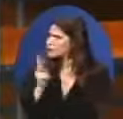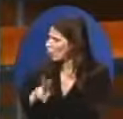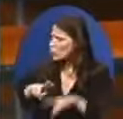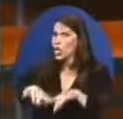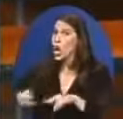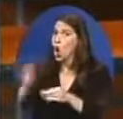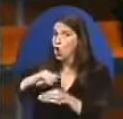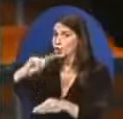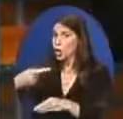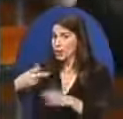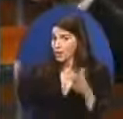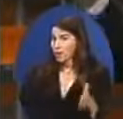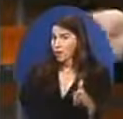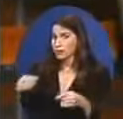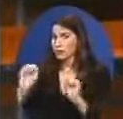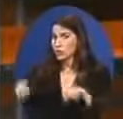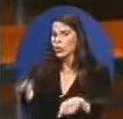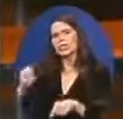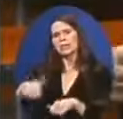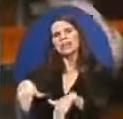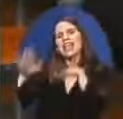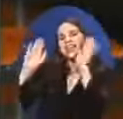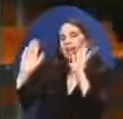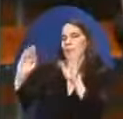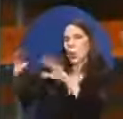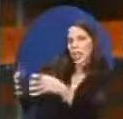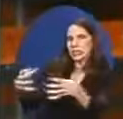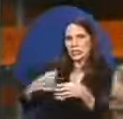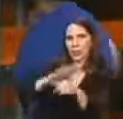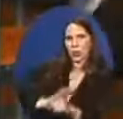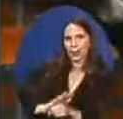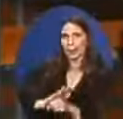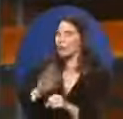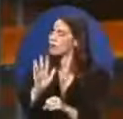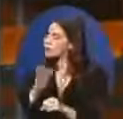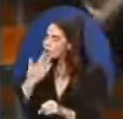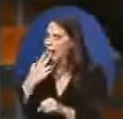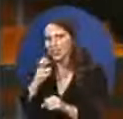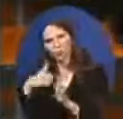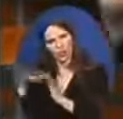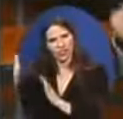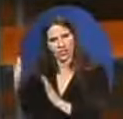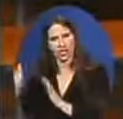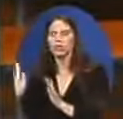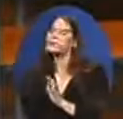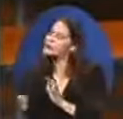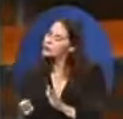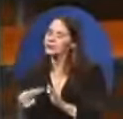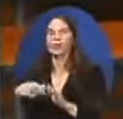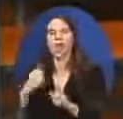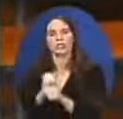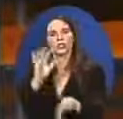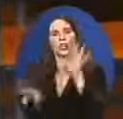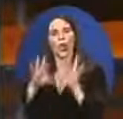עוד שנה, אם היינו נכנעים לסקטורים, והעדפנו לוותר על שנת שלטון, לא להביא תקציב שכולו מופנה לסקטורים, אלא